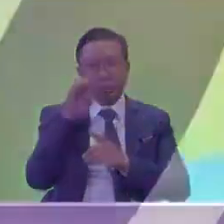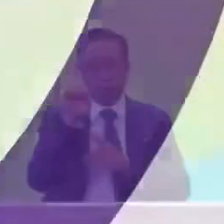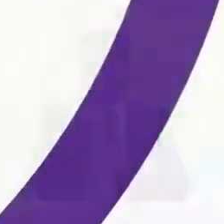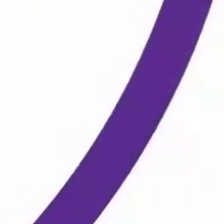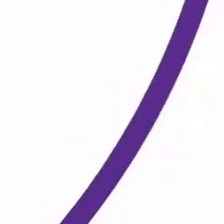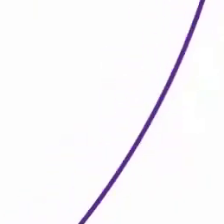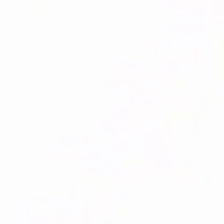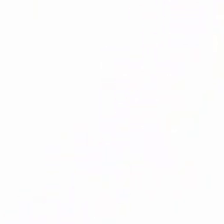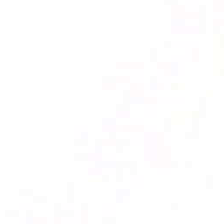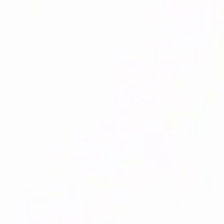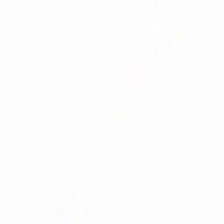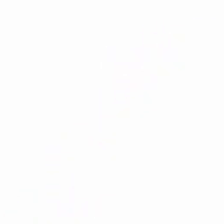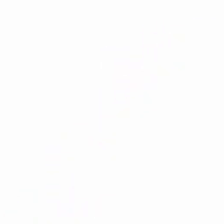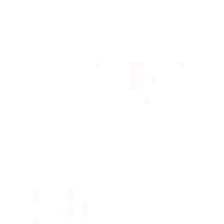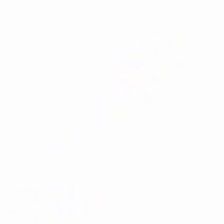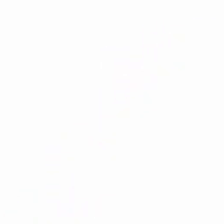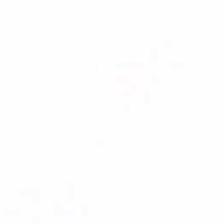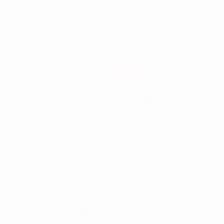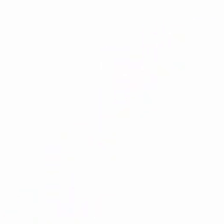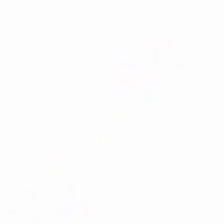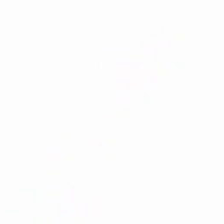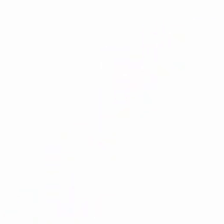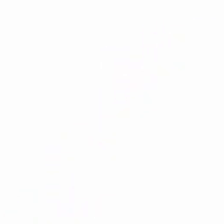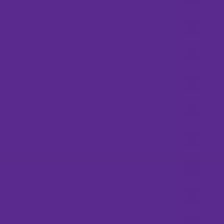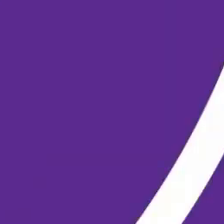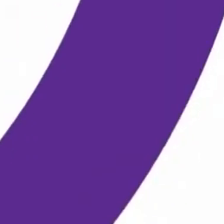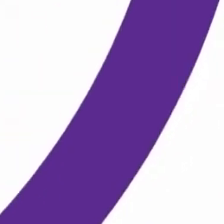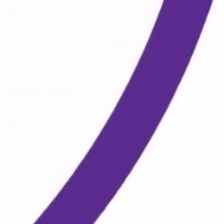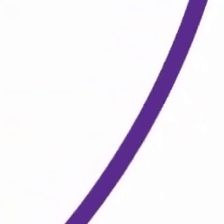KPM. Didik TV KPM.